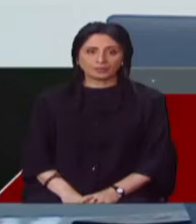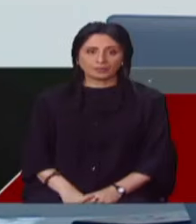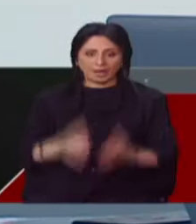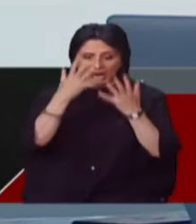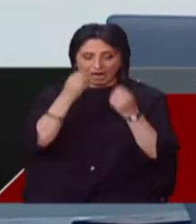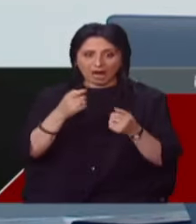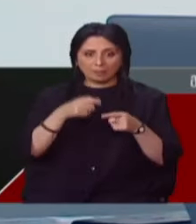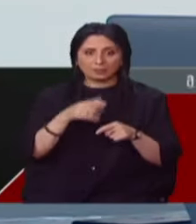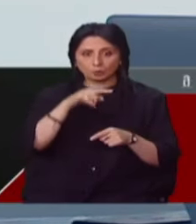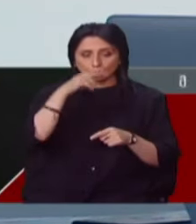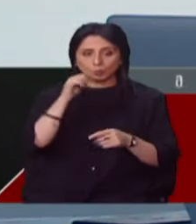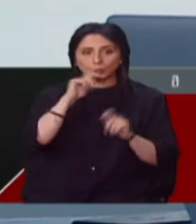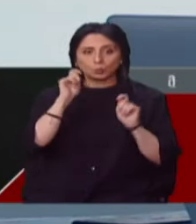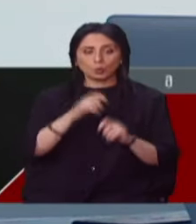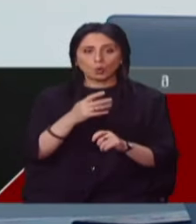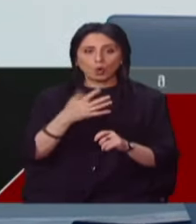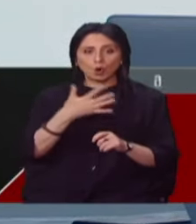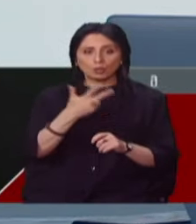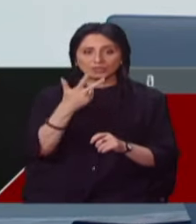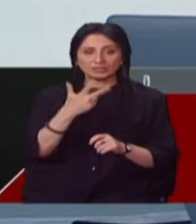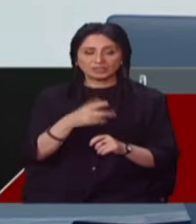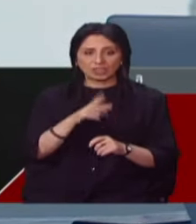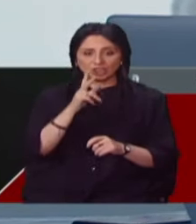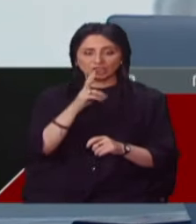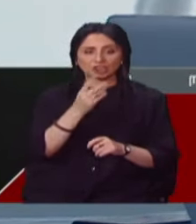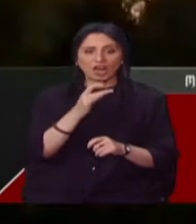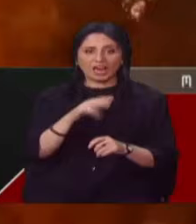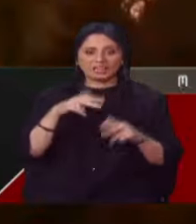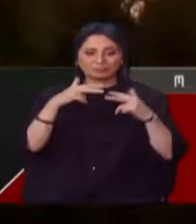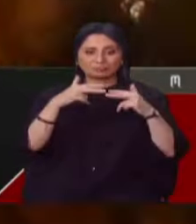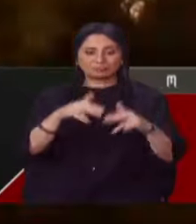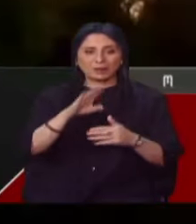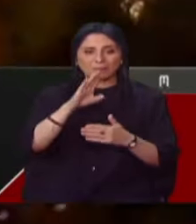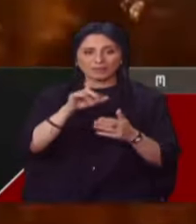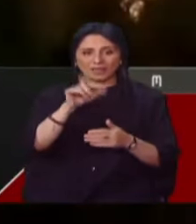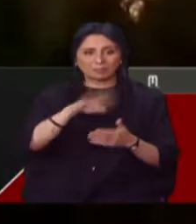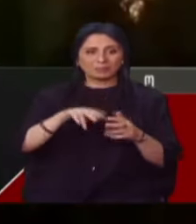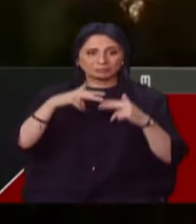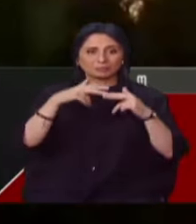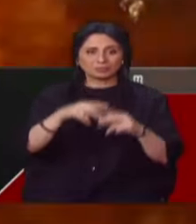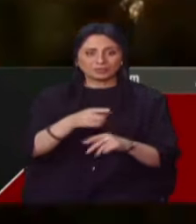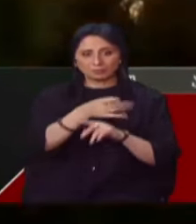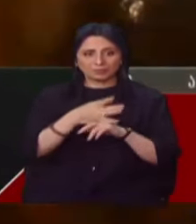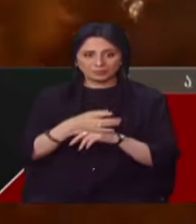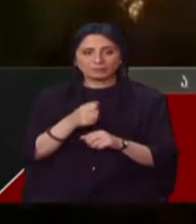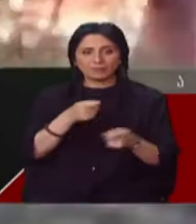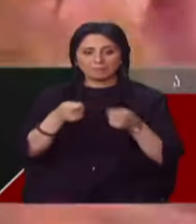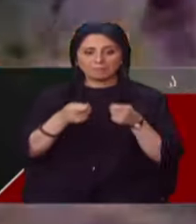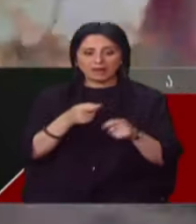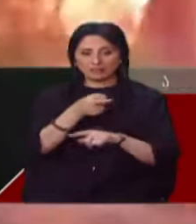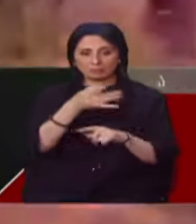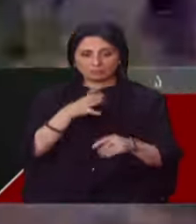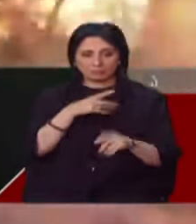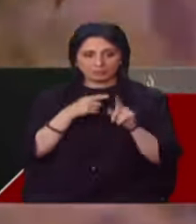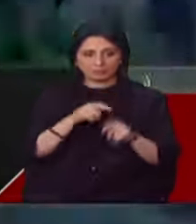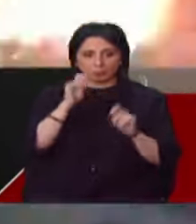წუხანდელი ღამის განმავლობაში რუსეთი უკრაინას 53 შაჰედის ტიპის უპილოტო საფრენი აპარატითა და 5 საზენიტო მართვადი რაკეტით დაესხა